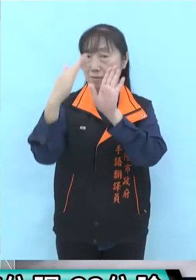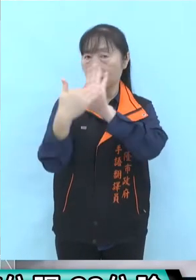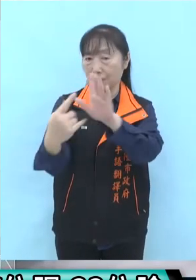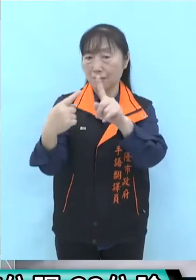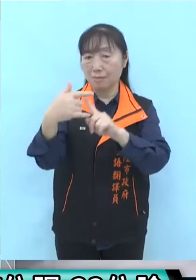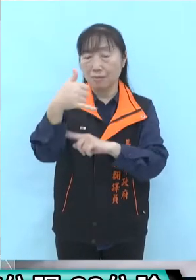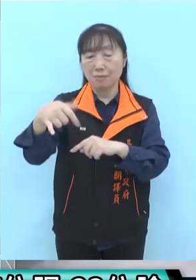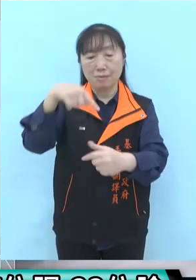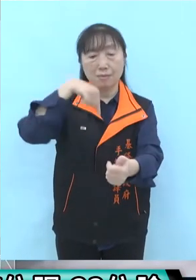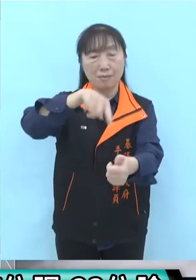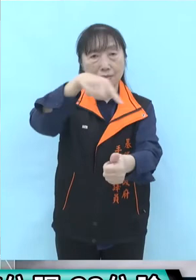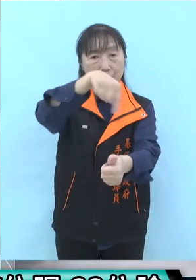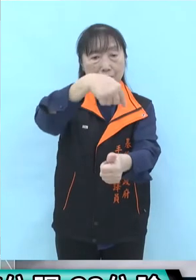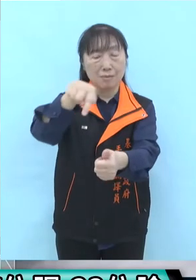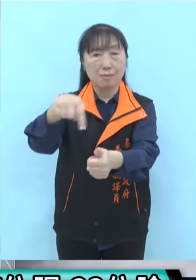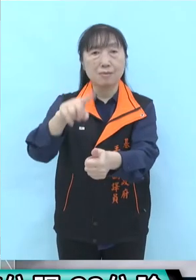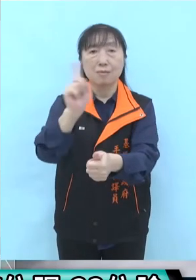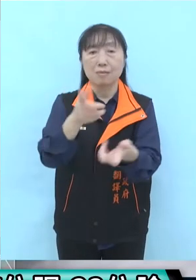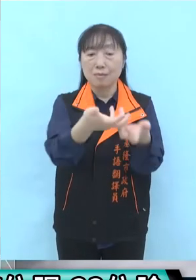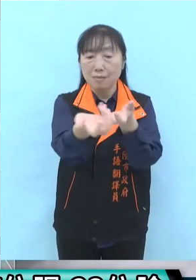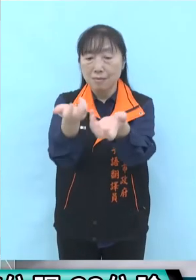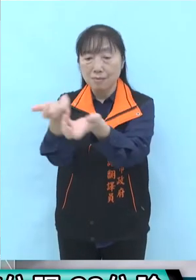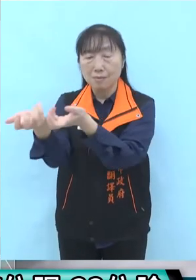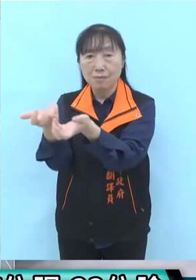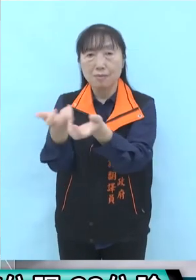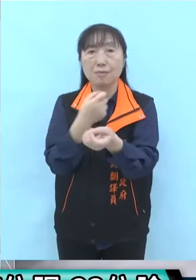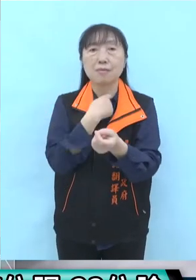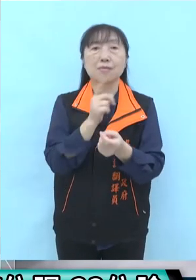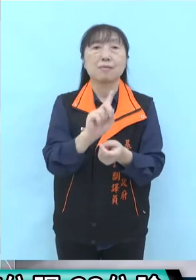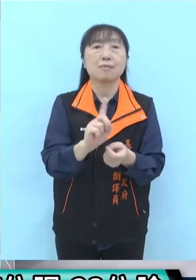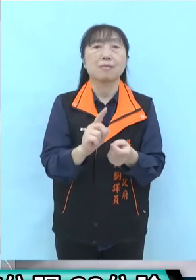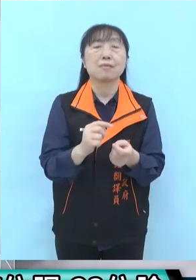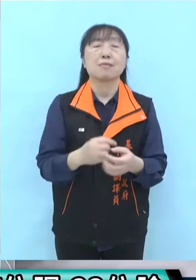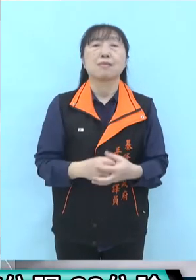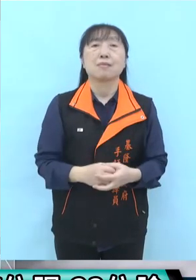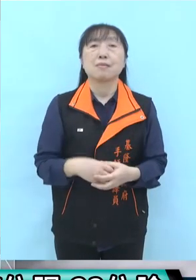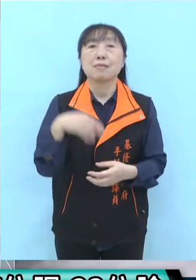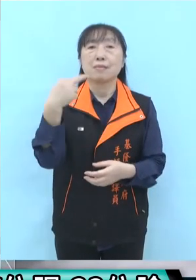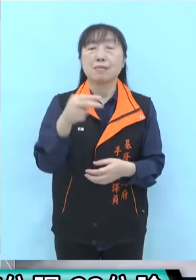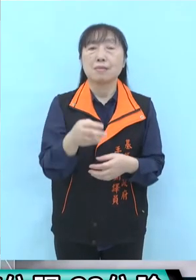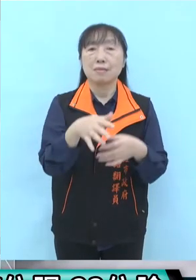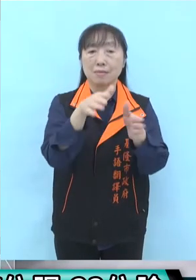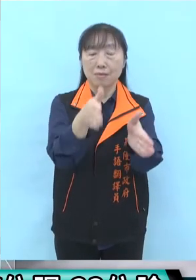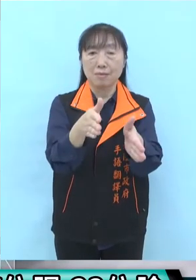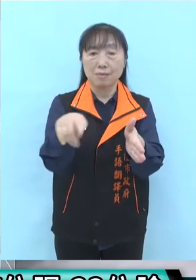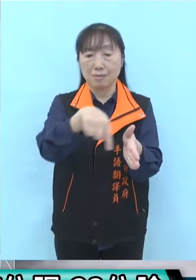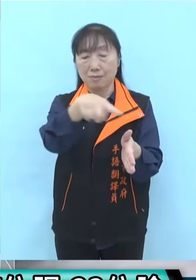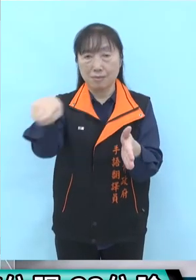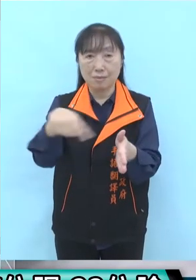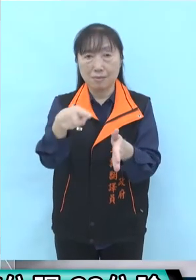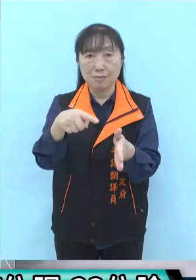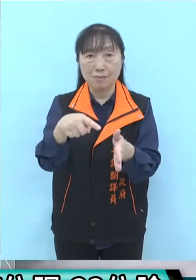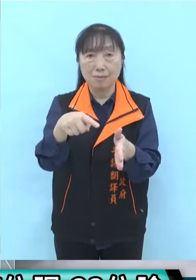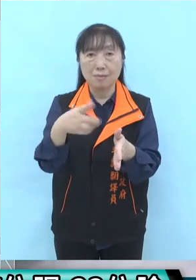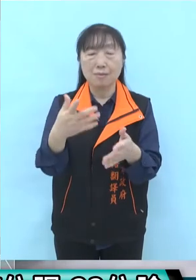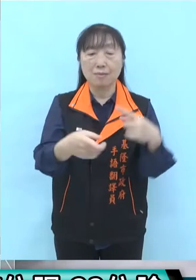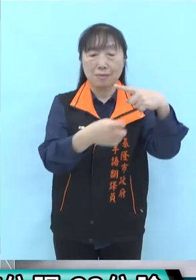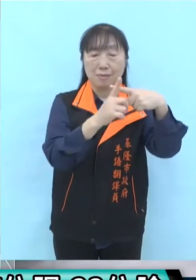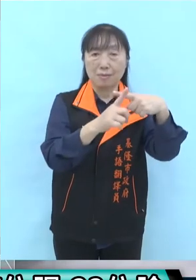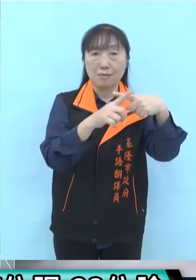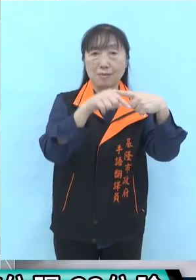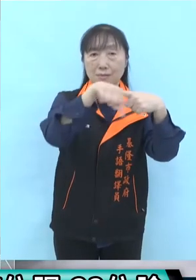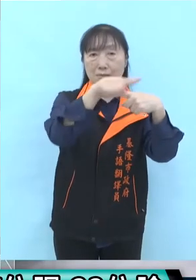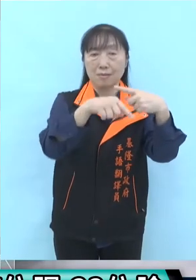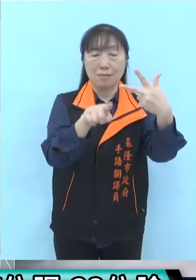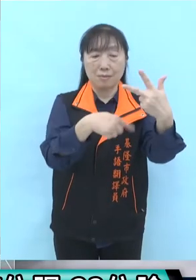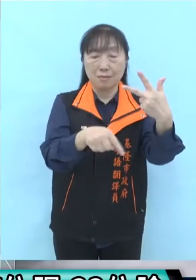如何做分仓分流。第二点就是就地安置这些阳性的民众，我